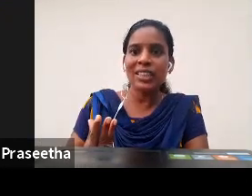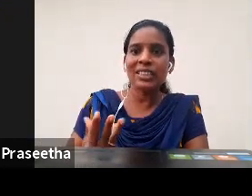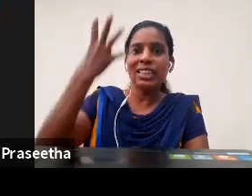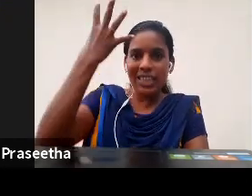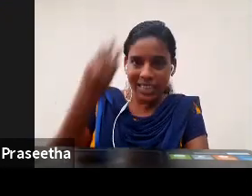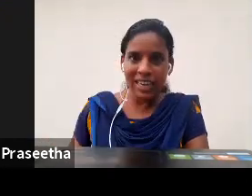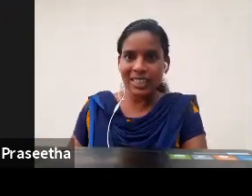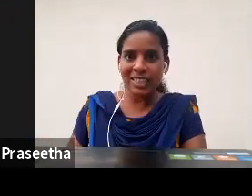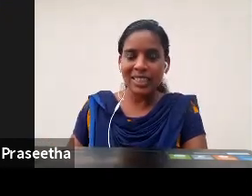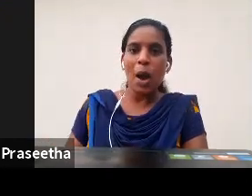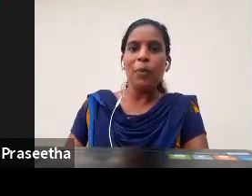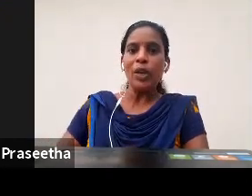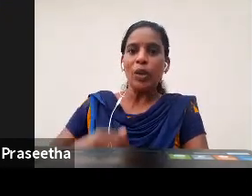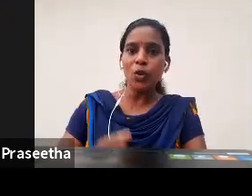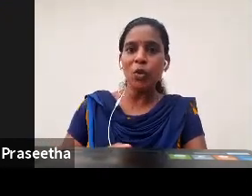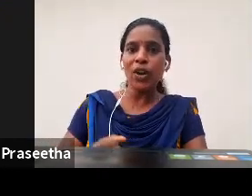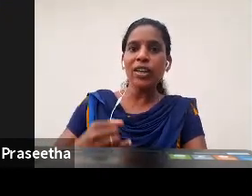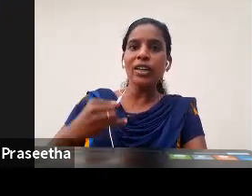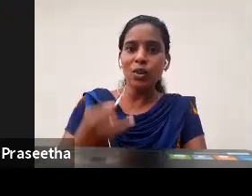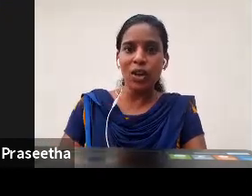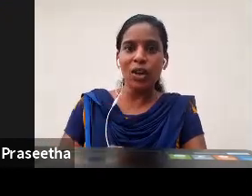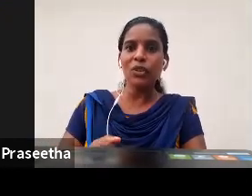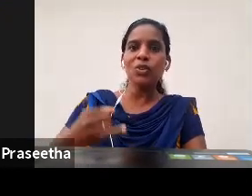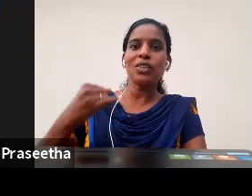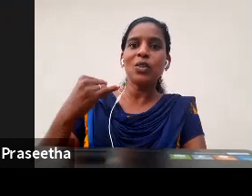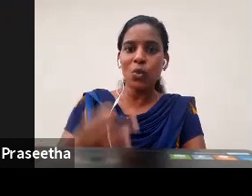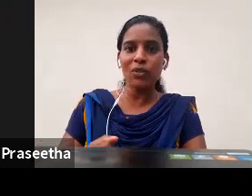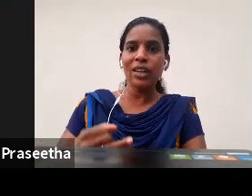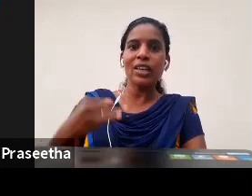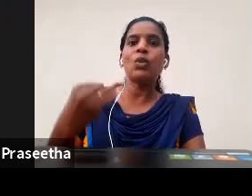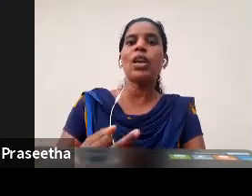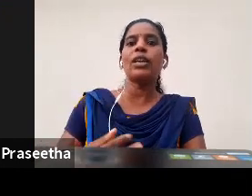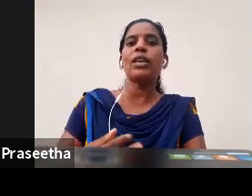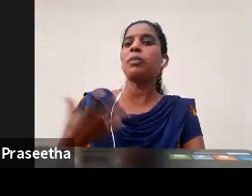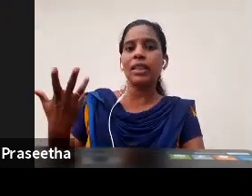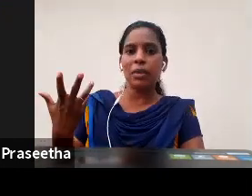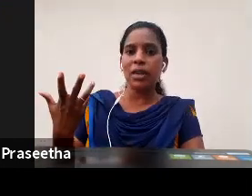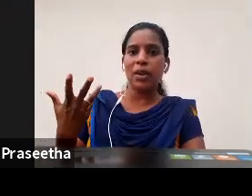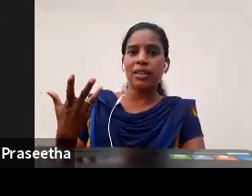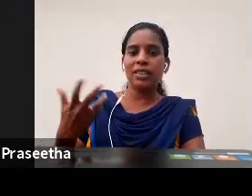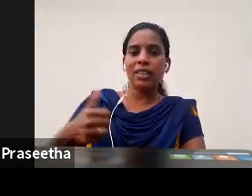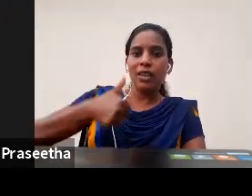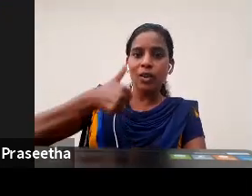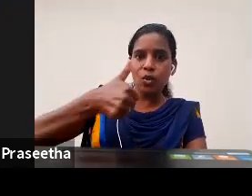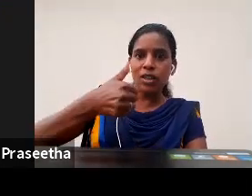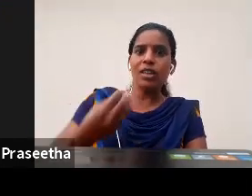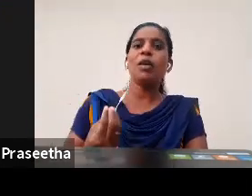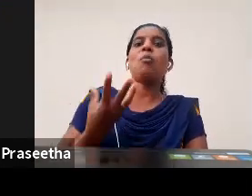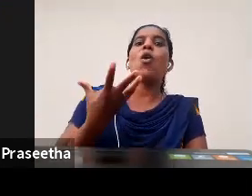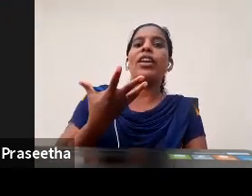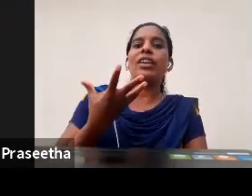ഈവനിങ്, നൈറ്റ്. അപ്പൊ ഗുഡ് മോർണിംഗ്, ഗുഡ് ആഫ്റ്റർനൂൺ, ഗുഡ് ഈവനിങ്, ഗുഡ് നൈറ്റ് എന്ന് പറയാൻ നമുക്ക് എളുപ്പമാണ്.